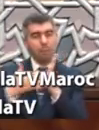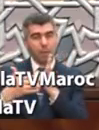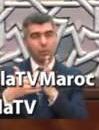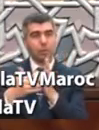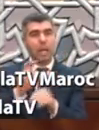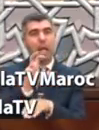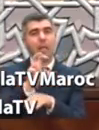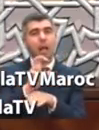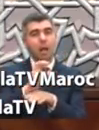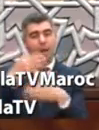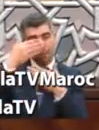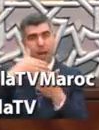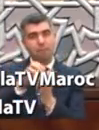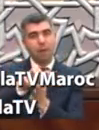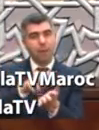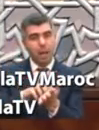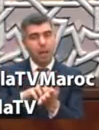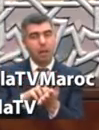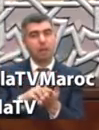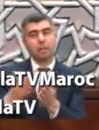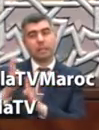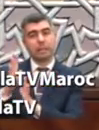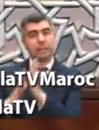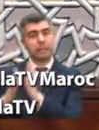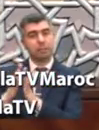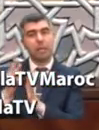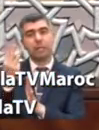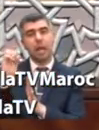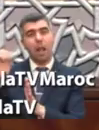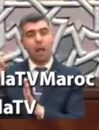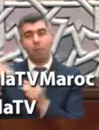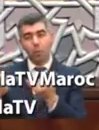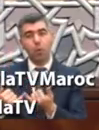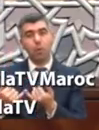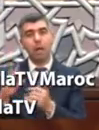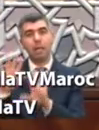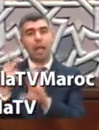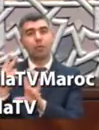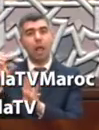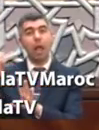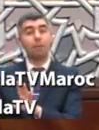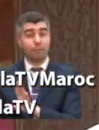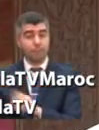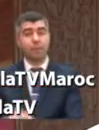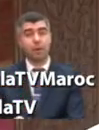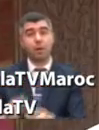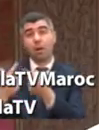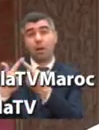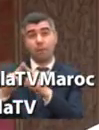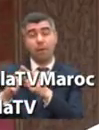13 ولا 14000، وكاين واحد العمل معاهم اللي كيكون في اطار اتفاقيات باش كنساعدوهم على التنزيل ديال